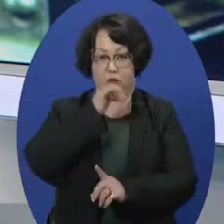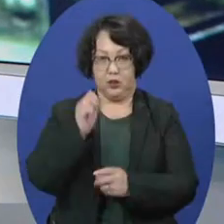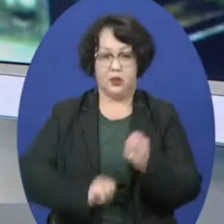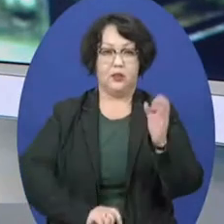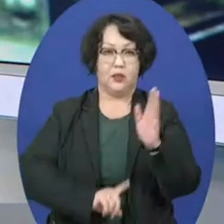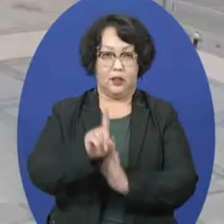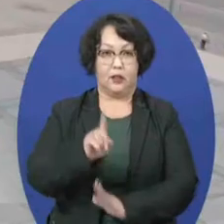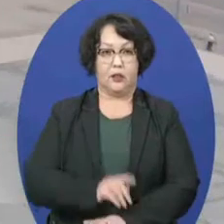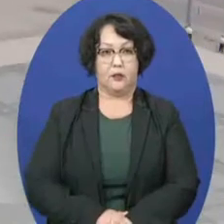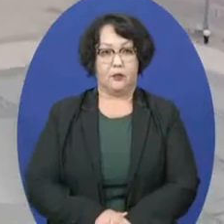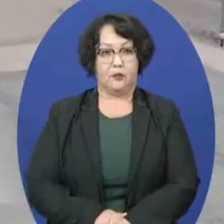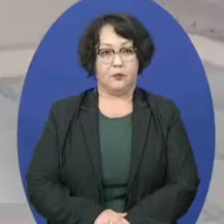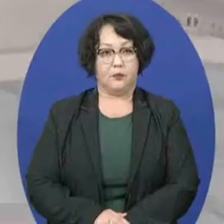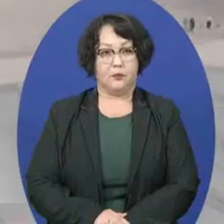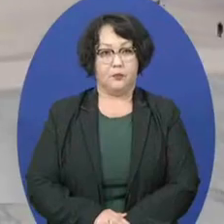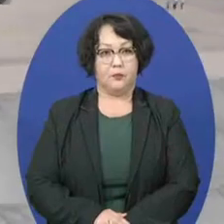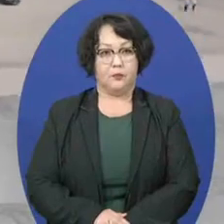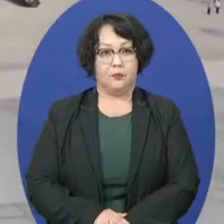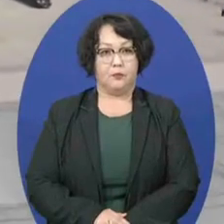байна.